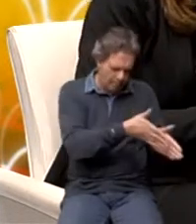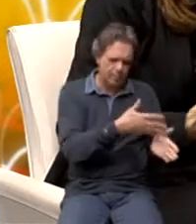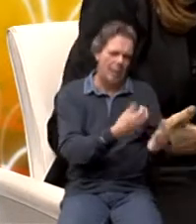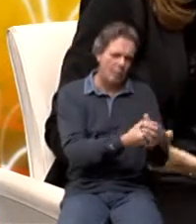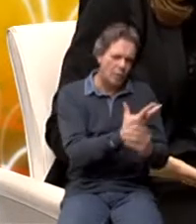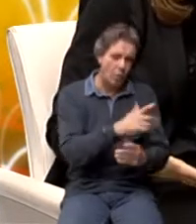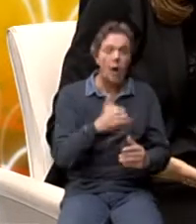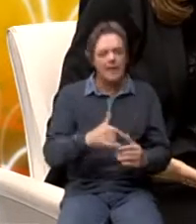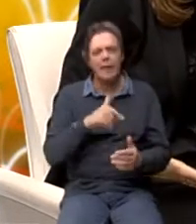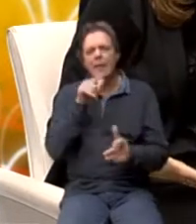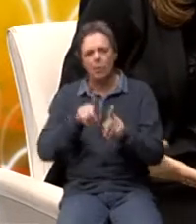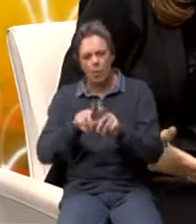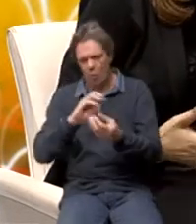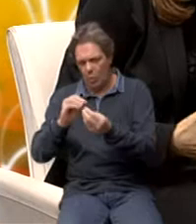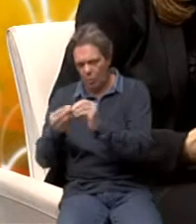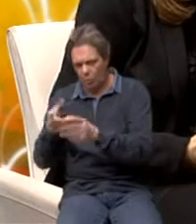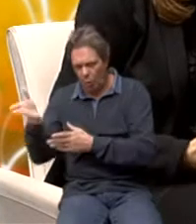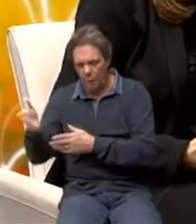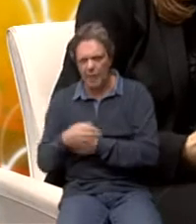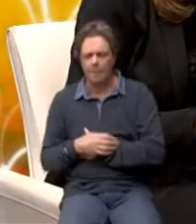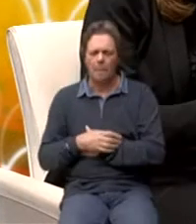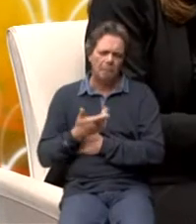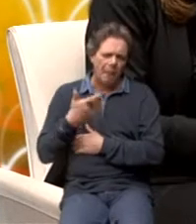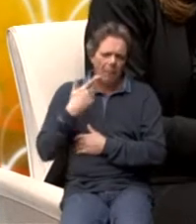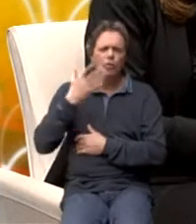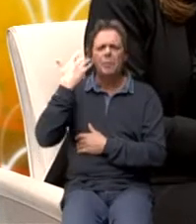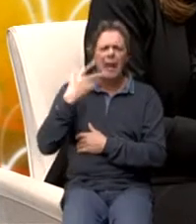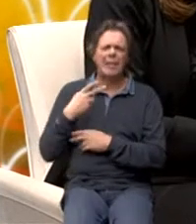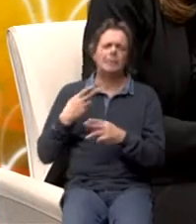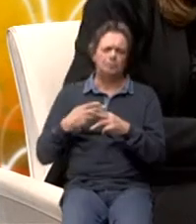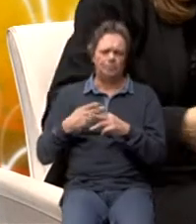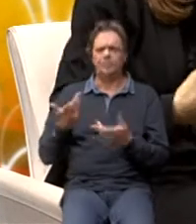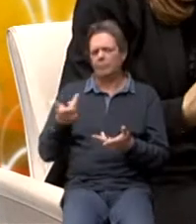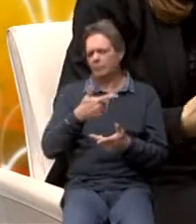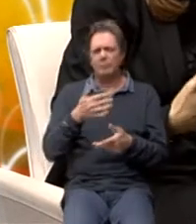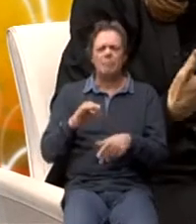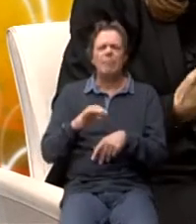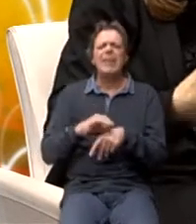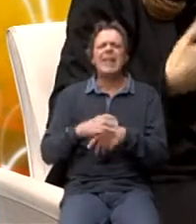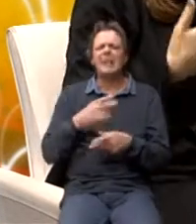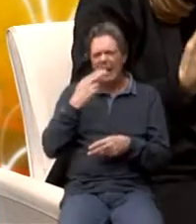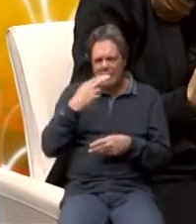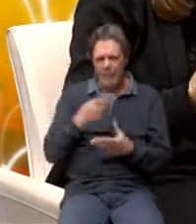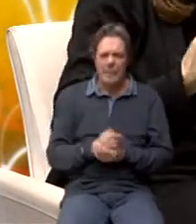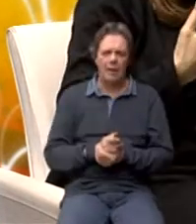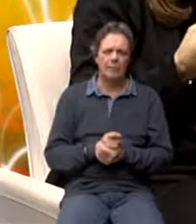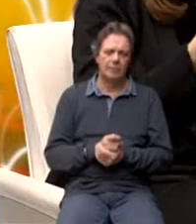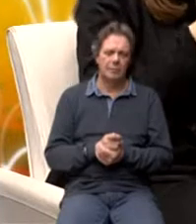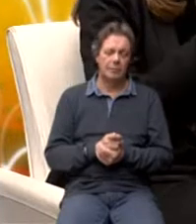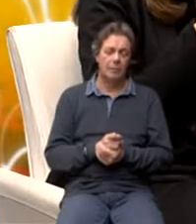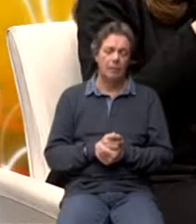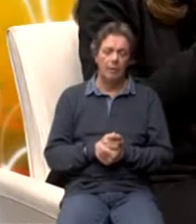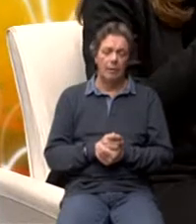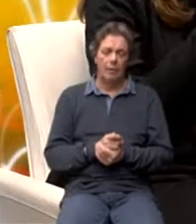inspektorat i sanitarna inspekcija, znači međutim raspadom državnog inspektorata prošle godine je bio taj reproces